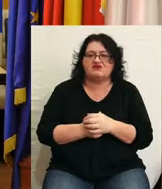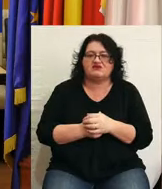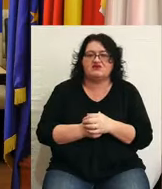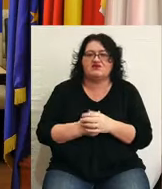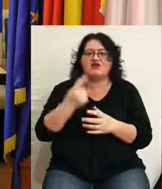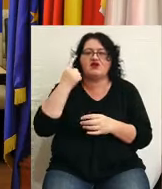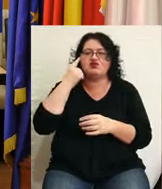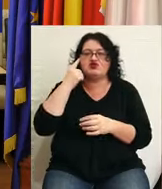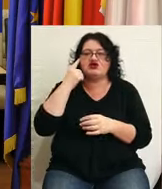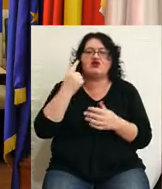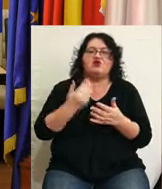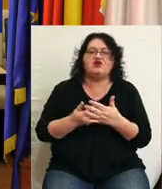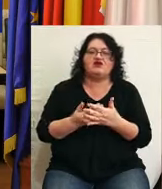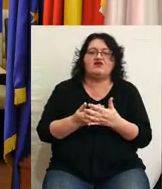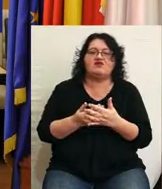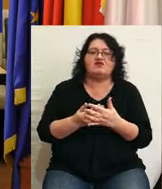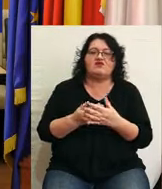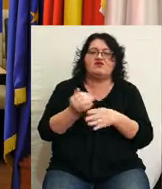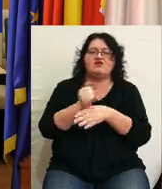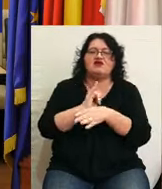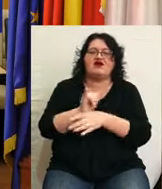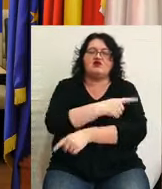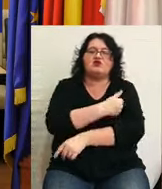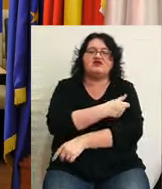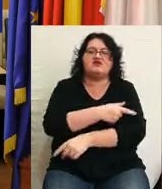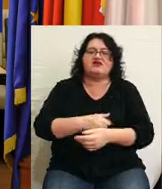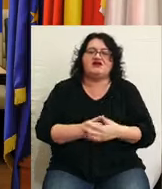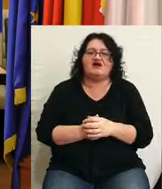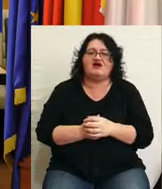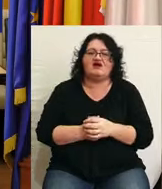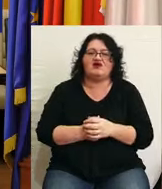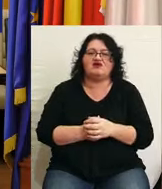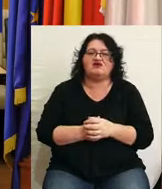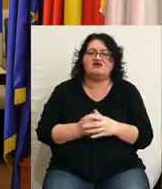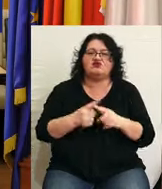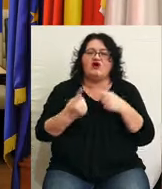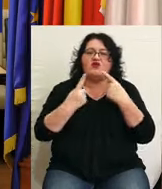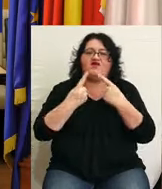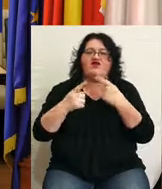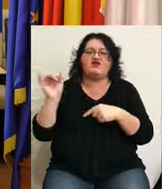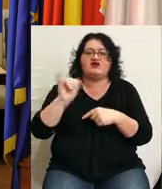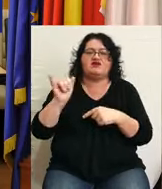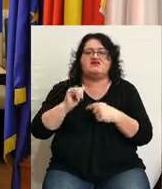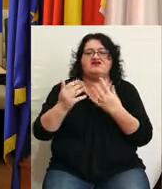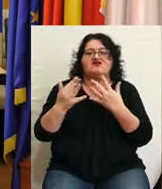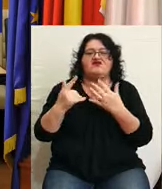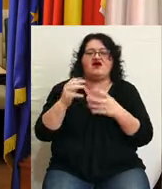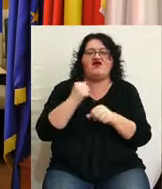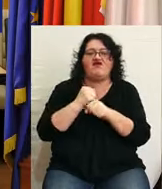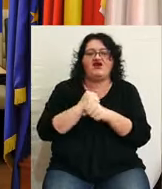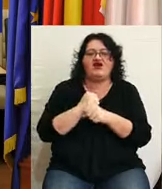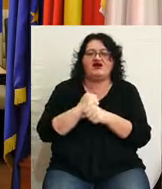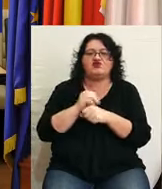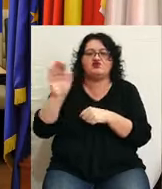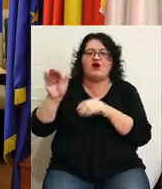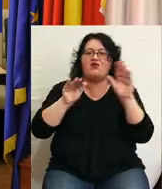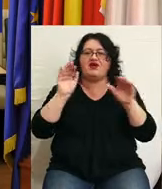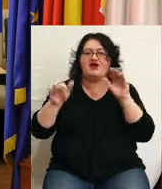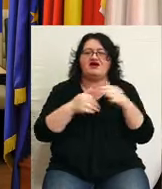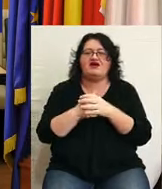Eu știu că directorii spitalelor și am vorbit cu unii dintre ei, fac și ei un apel